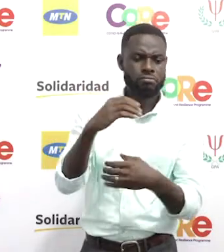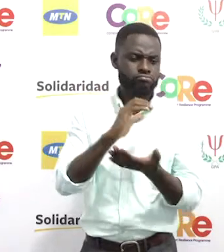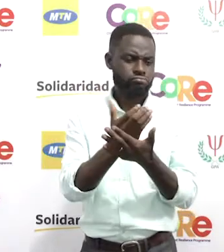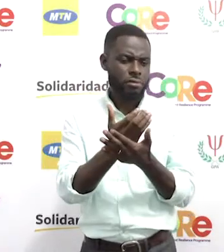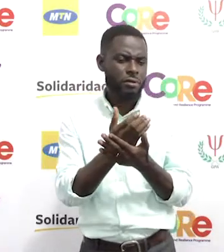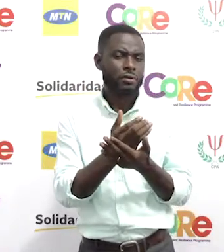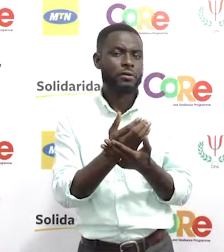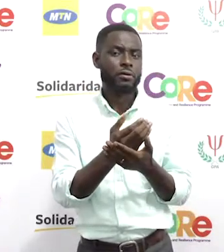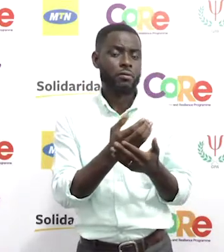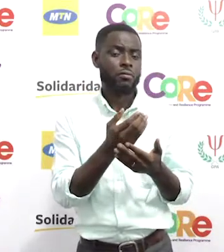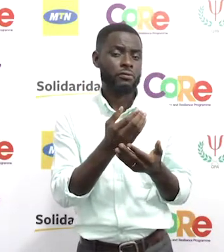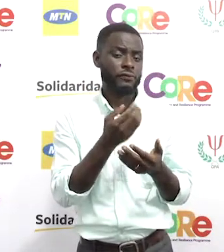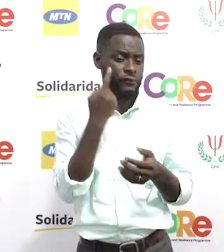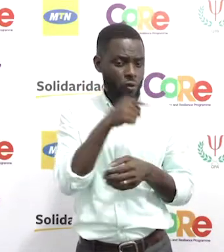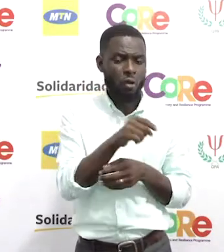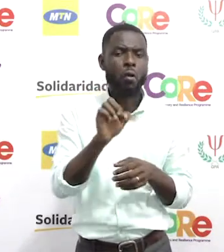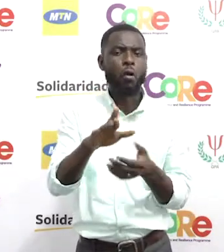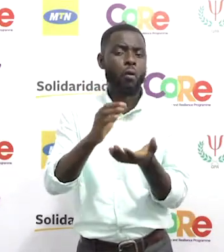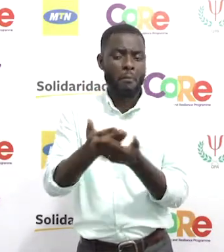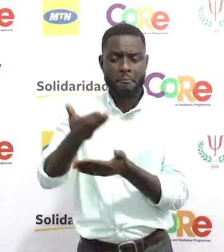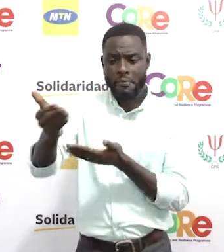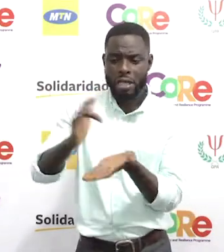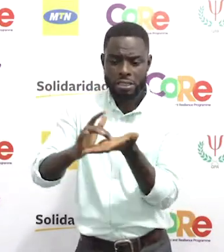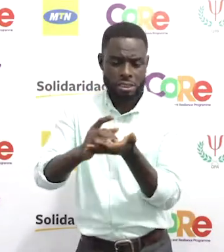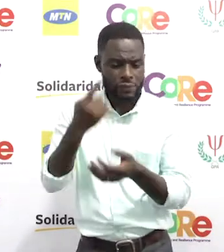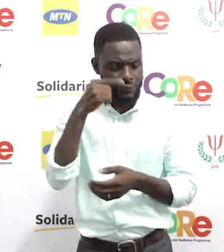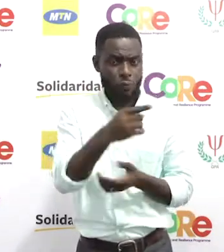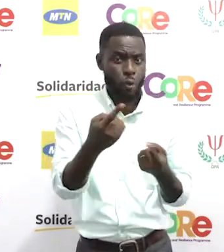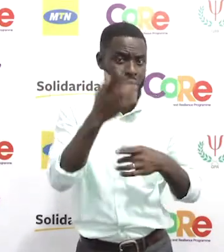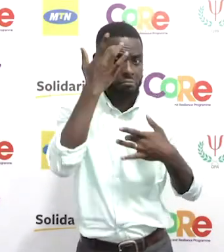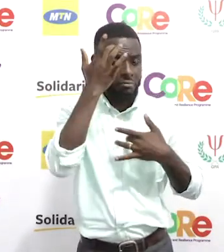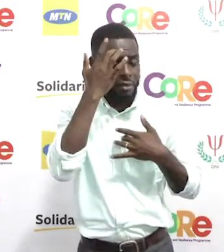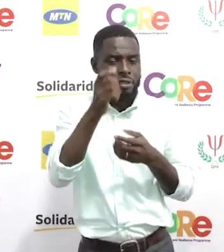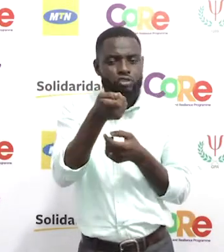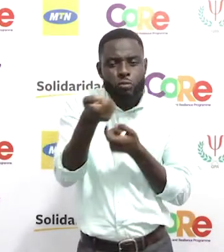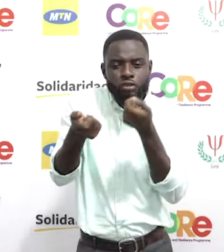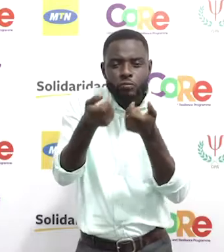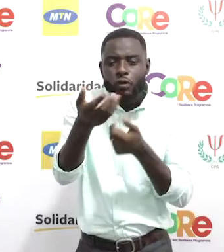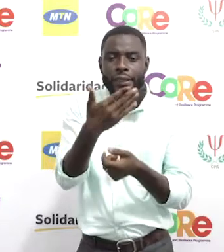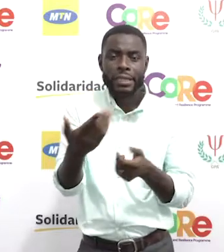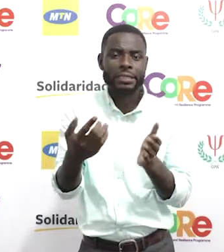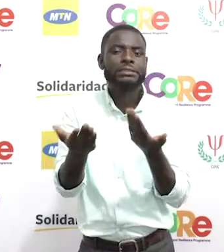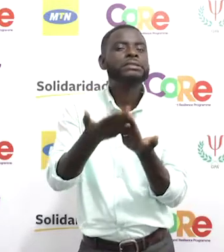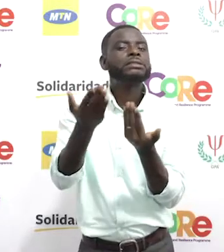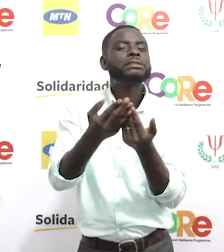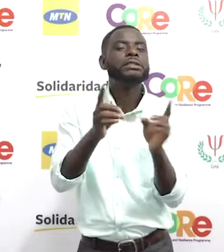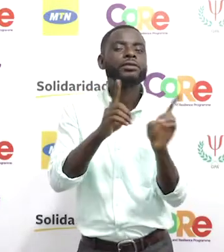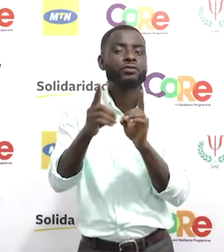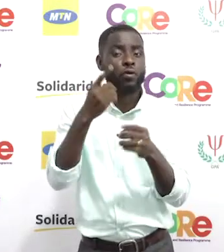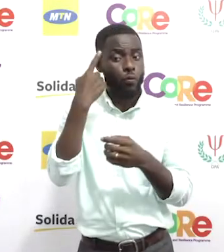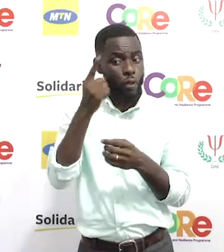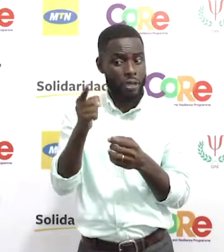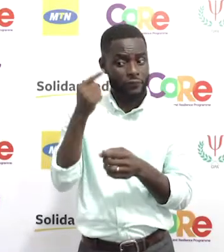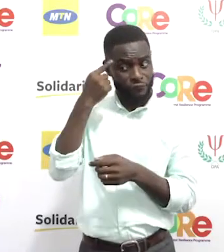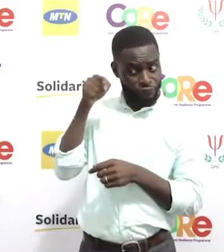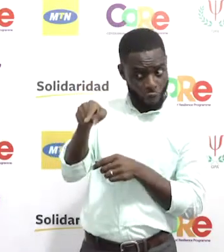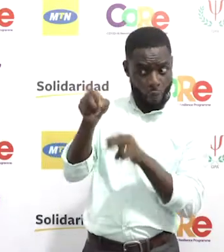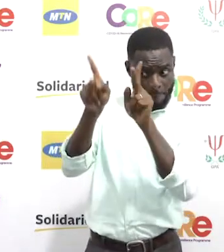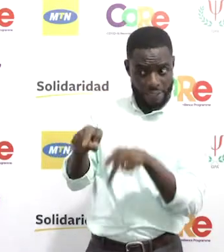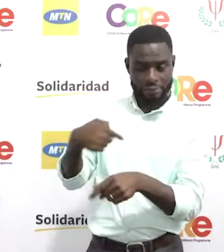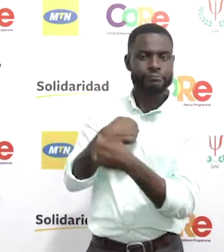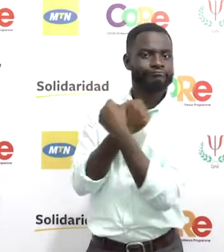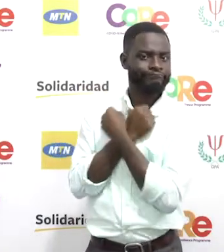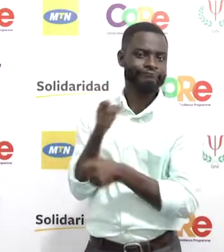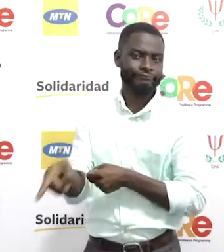hale. Keji e na hi wale. Tamoba te shino ho wo nuwa hale. Nuwa e chofon hale. Neke ni bibibi ne efe mo